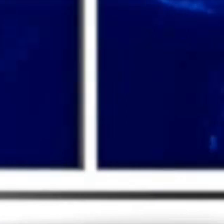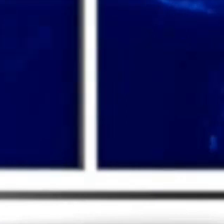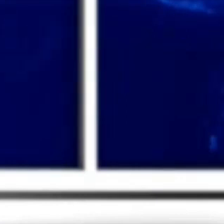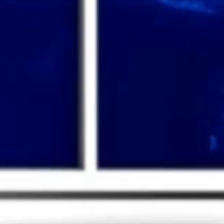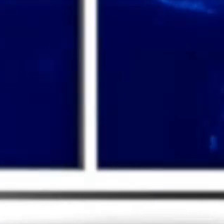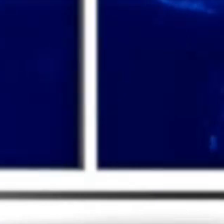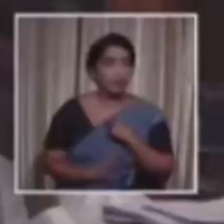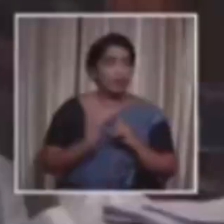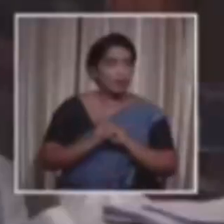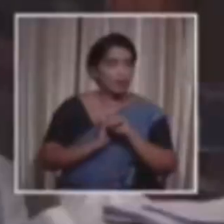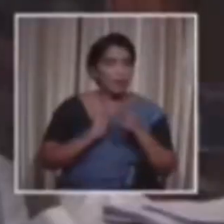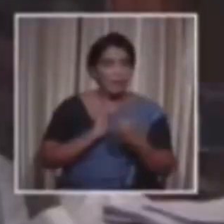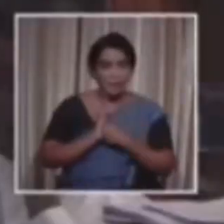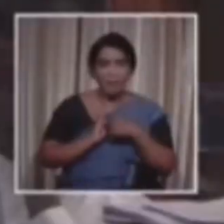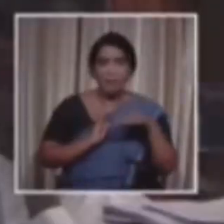ராசாணக்கியன் தெரிவித்துள்ளார்.